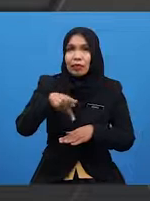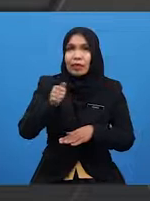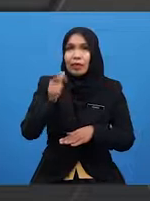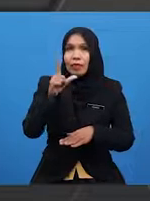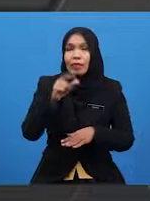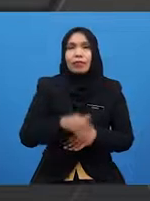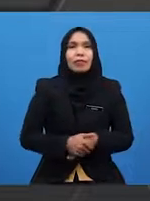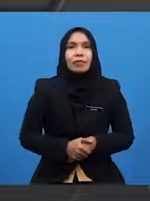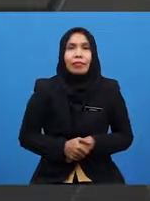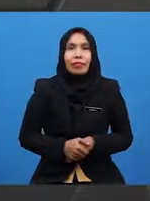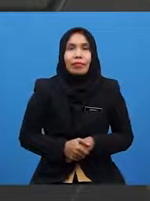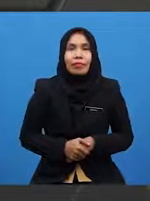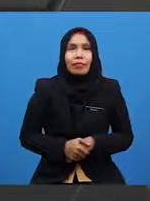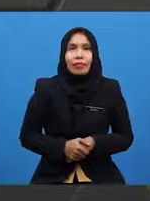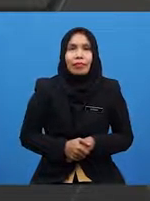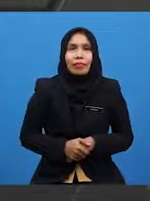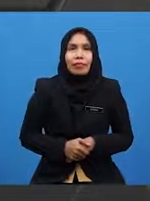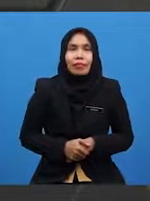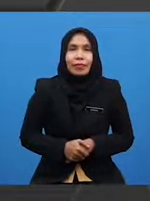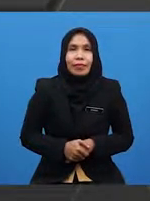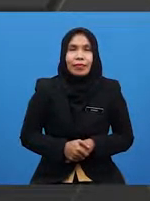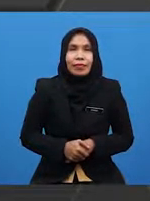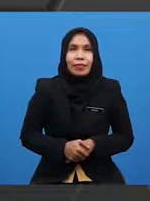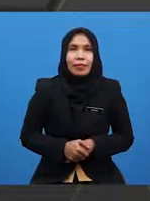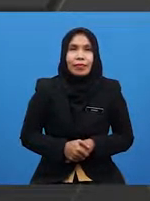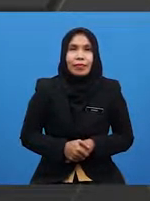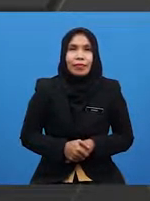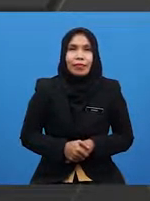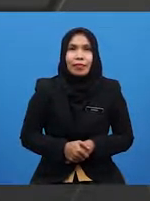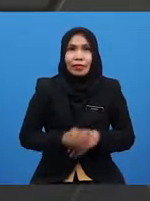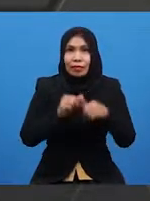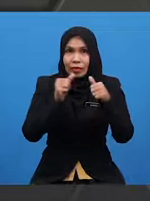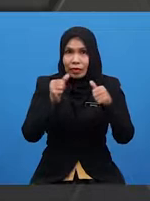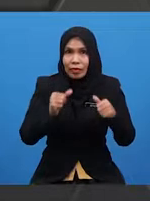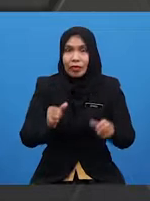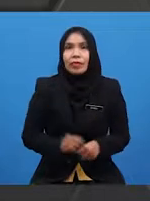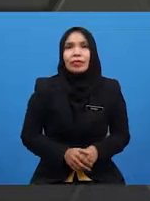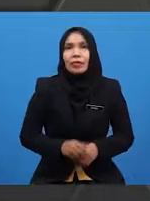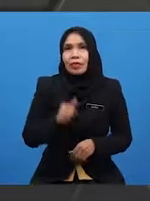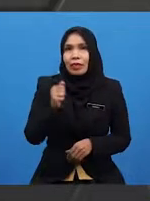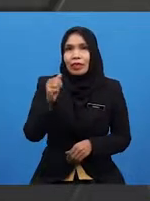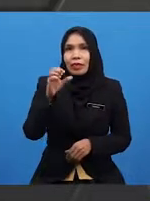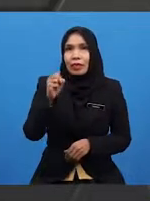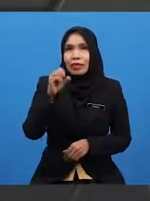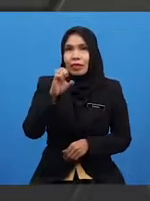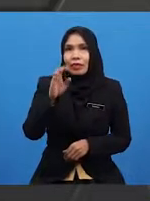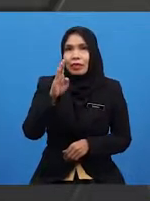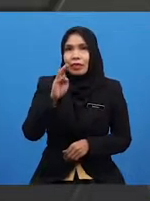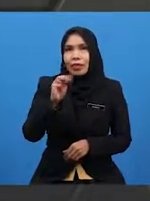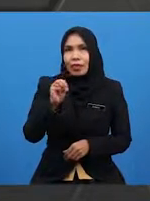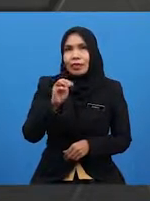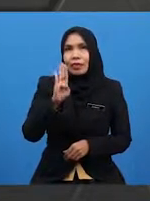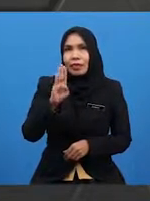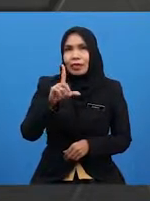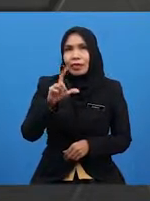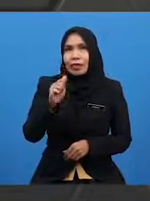jentera untuk arca tanpa kerangka. Arca assemblage. Bahan: